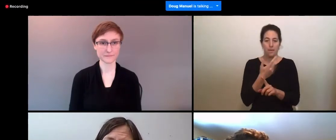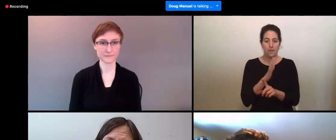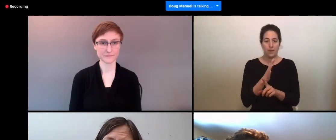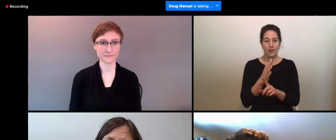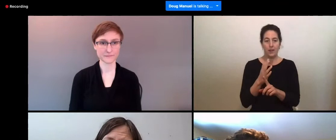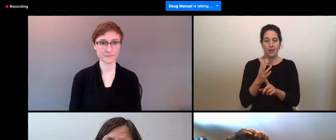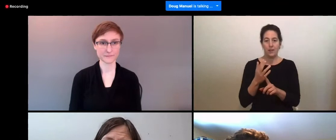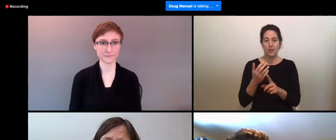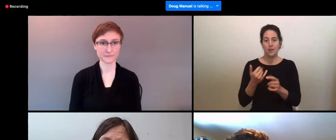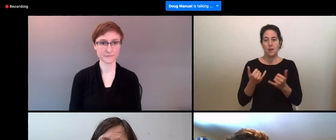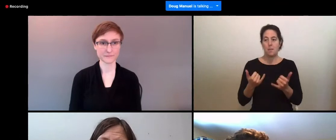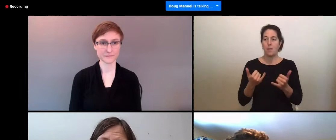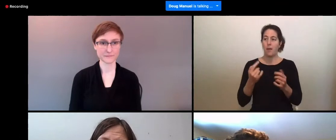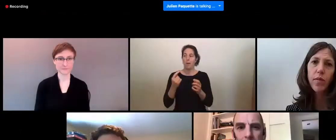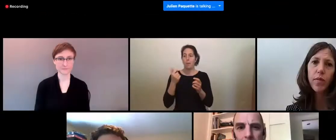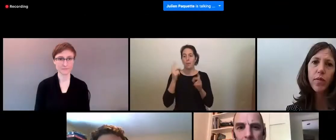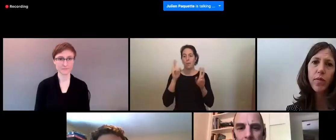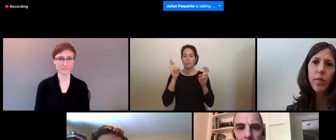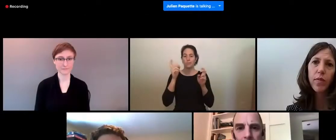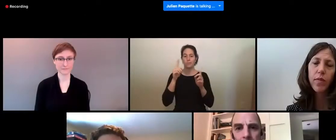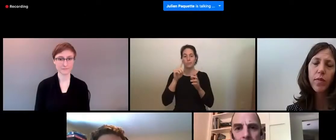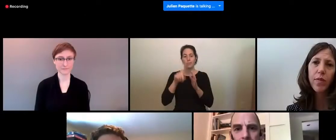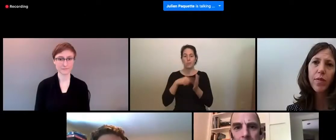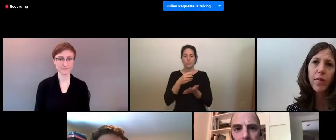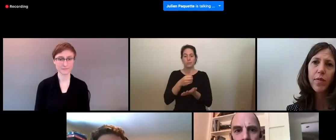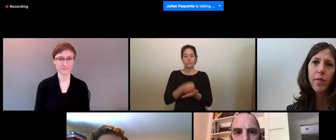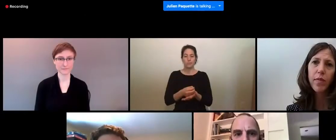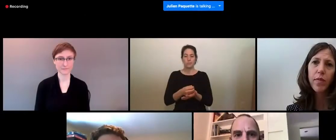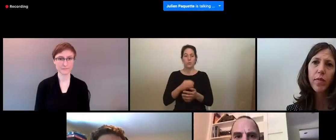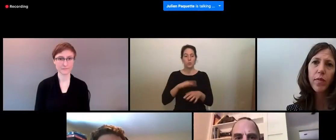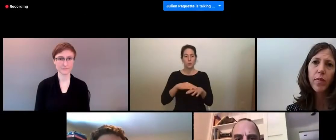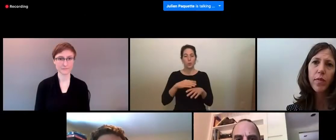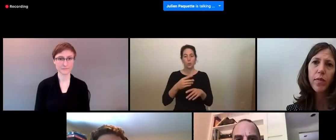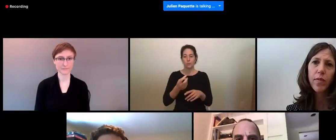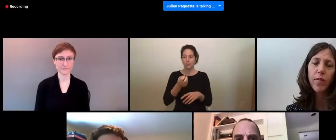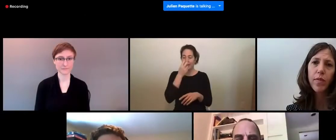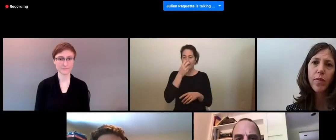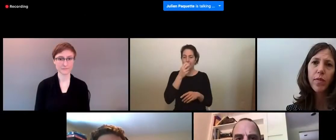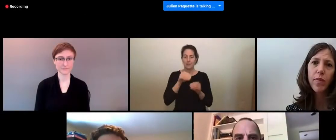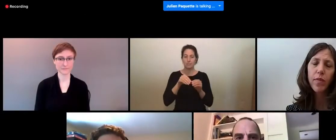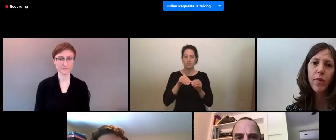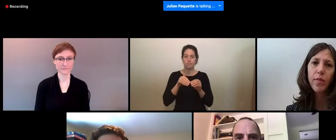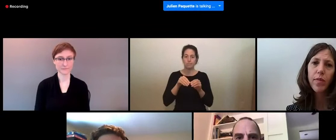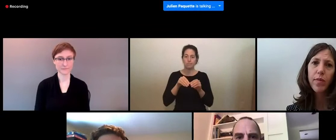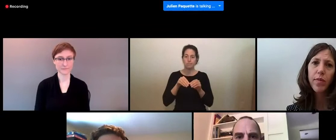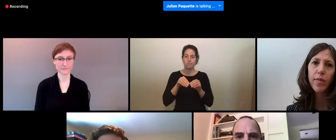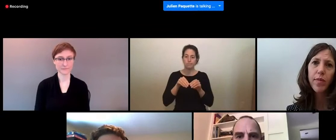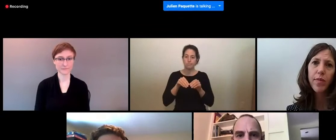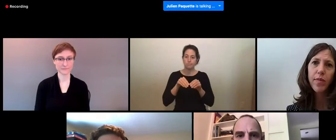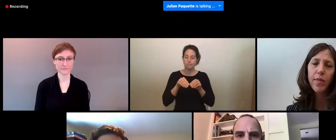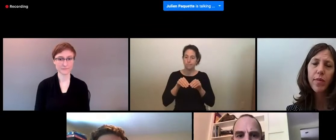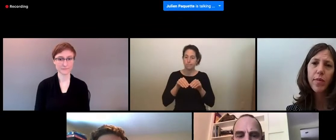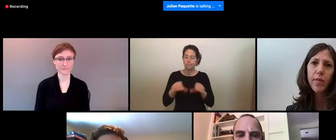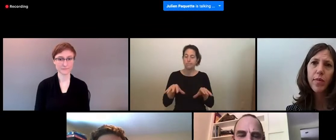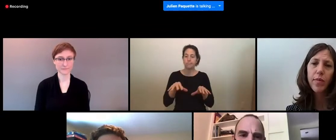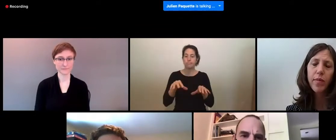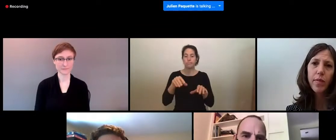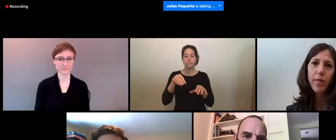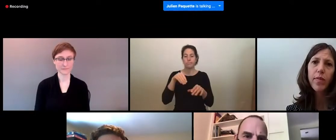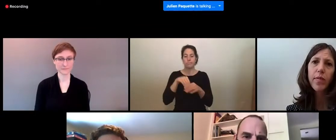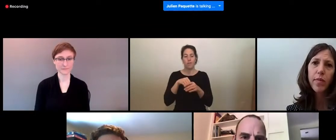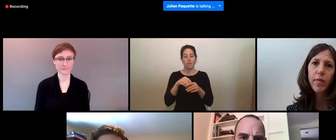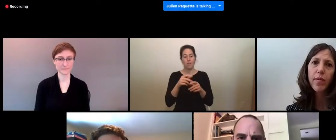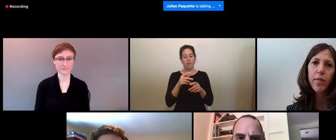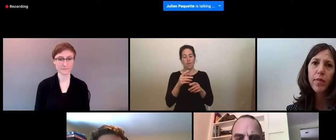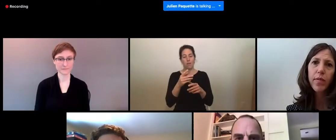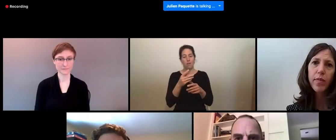était un peu un retour à la case départ pour ce qui est du risque d'infection dans les dans les foyers de soins de